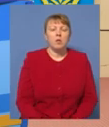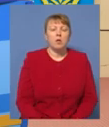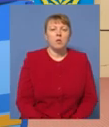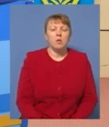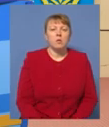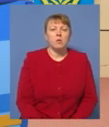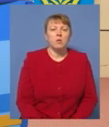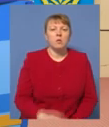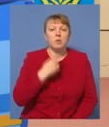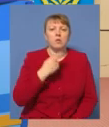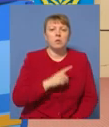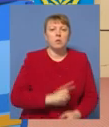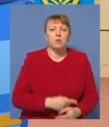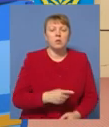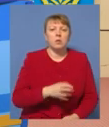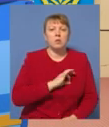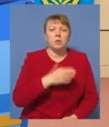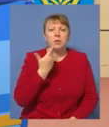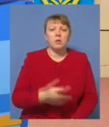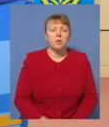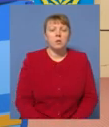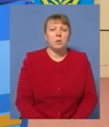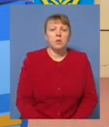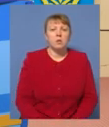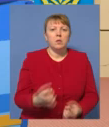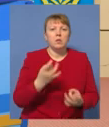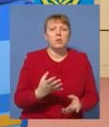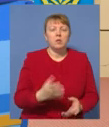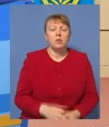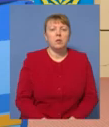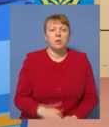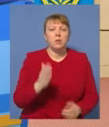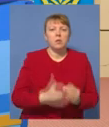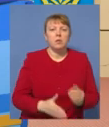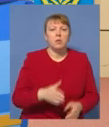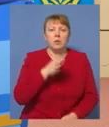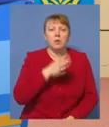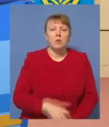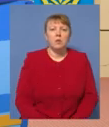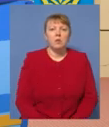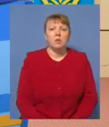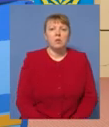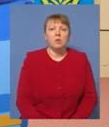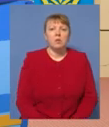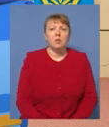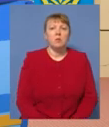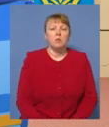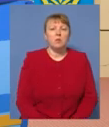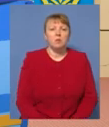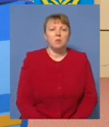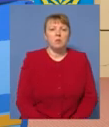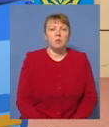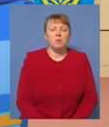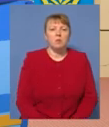документ какую-либо силу юридическую не имеет. То есть вы можете прерывать сроки расследования, да? Нет, мы